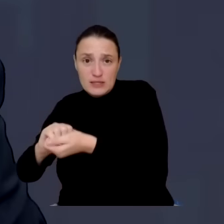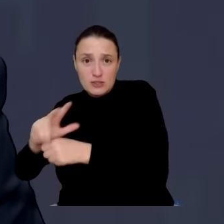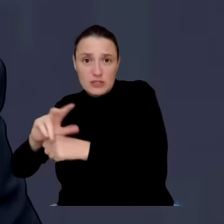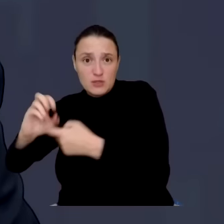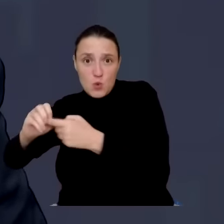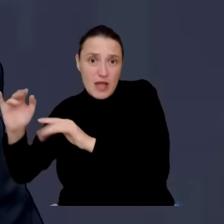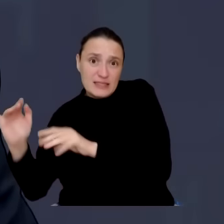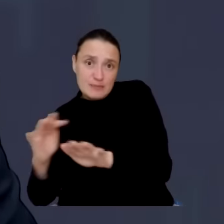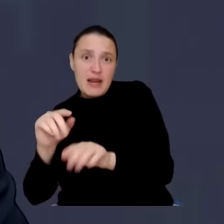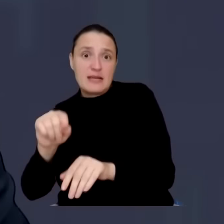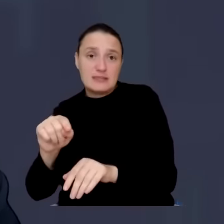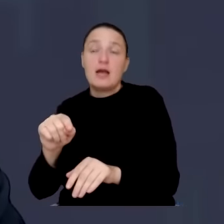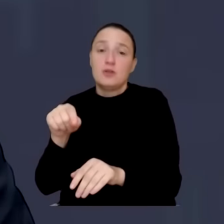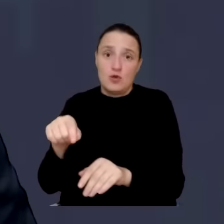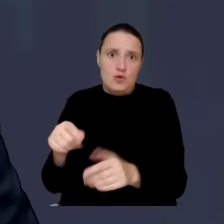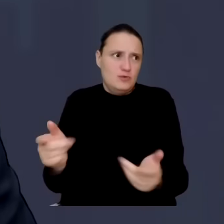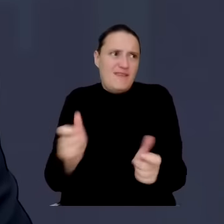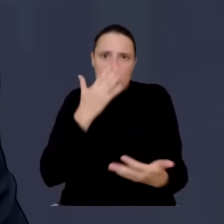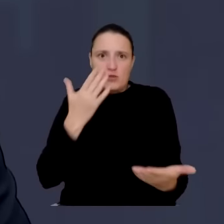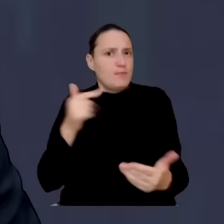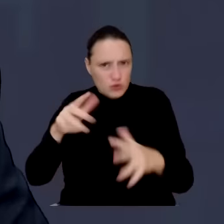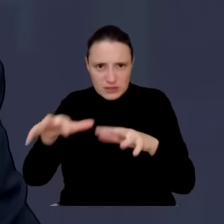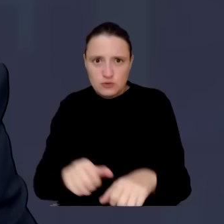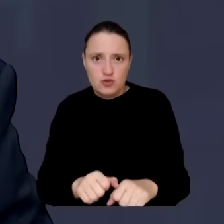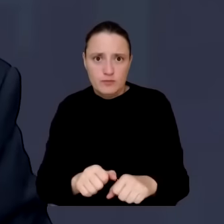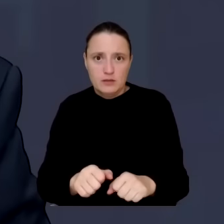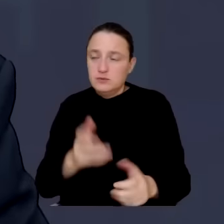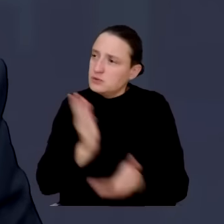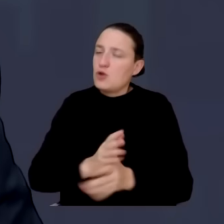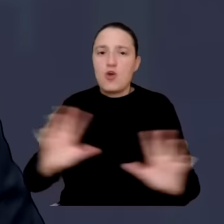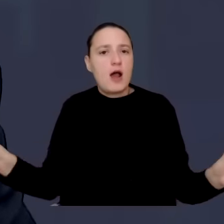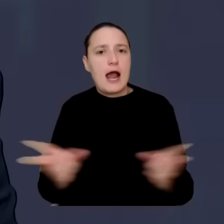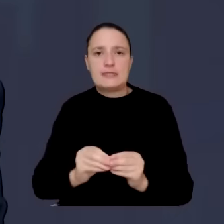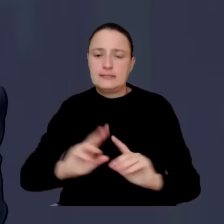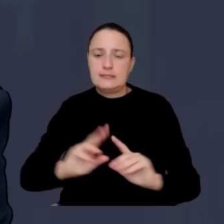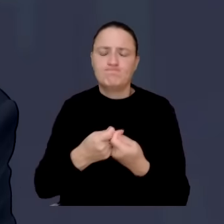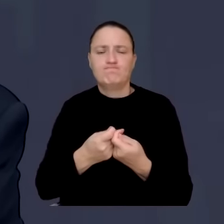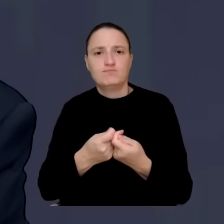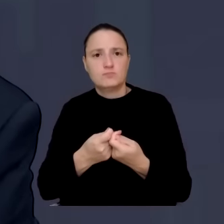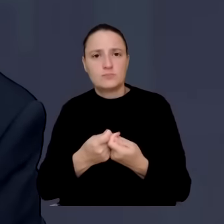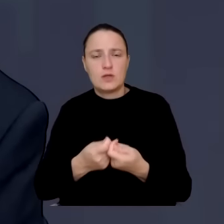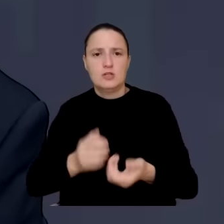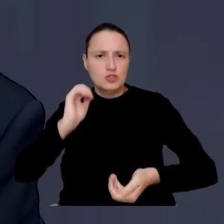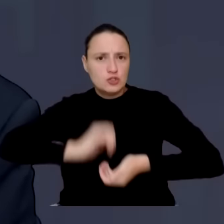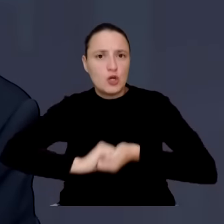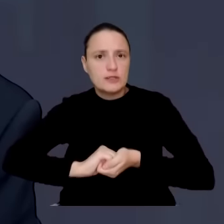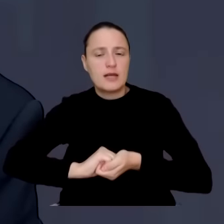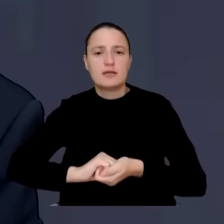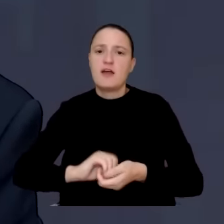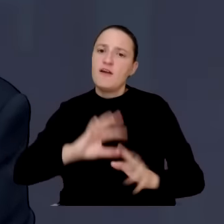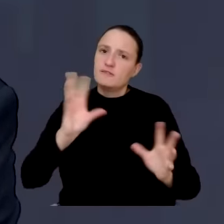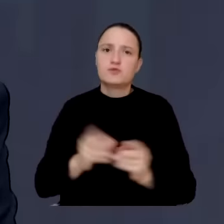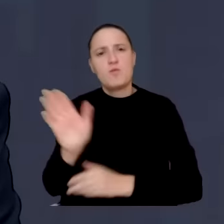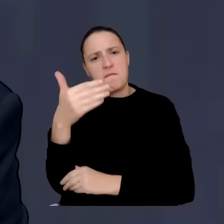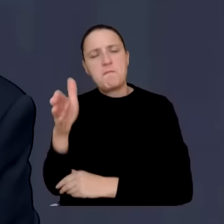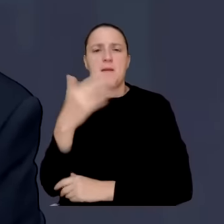wszystko Szanowni państwo musi zostać kiedyś zatrzymane i tylko razem jednocząc się solidarnie przeciwstawiając się temu pod jedną biało-czerwoną flagą